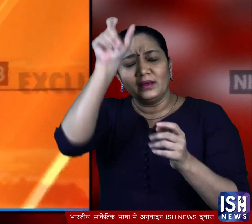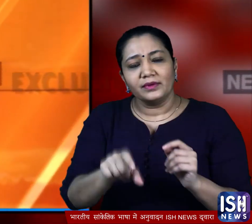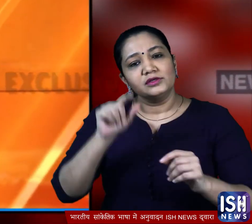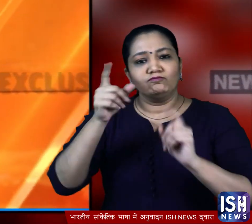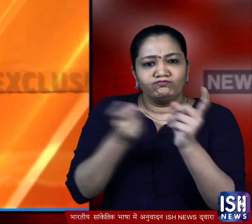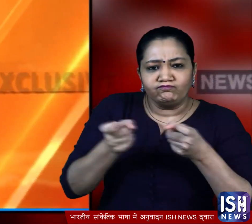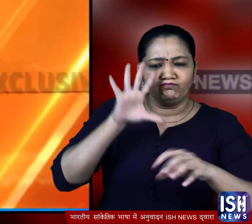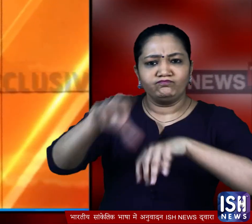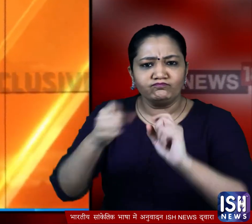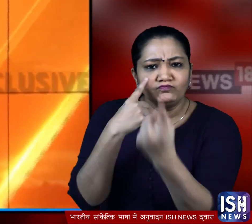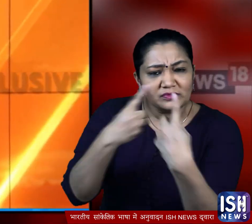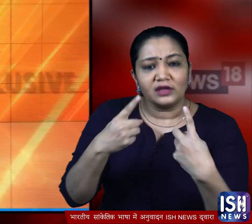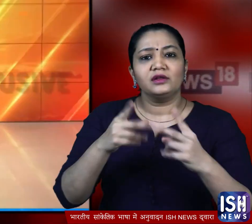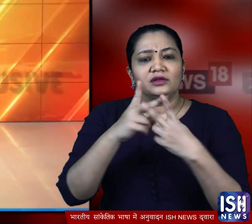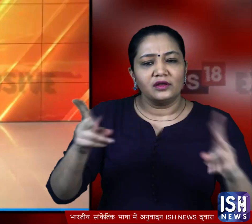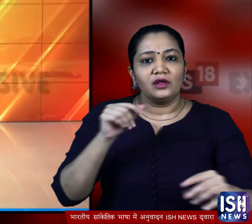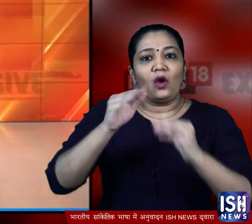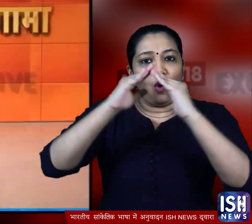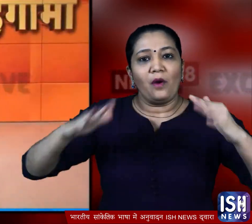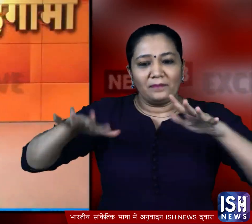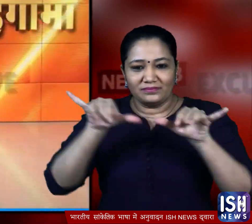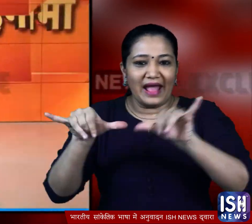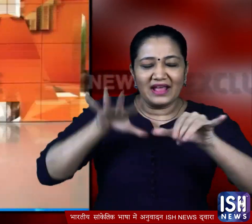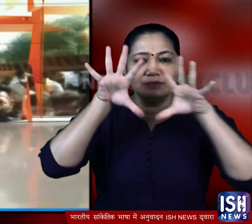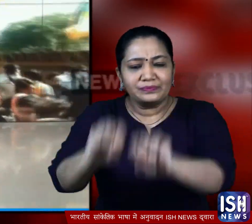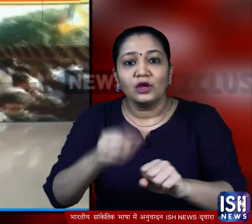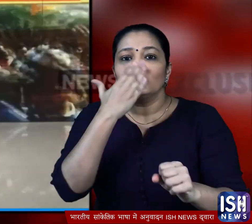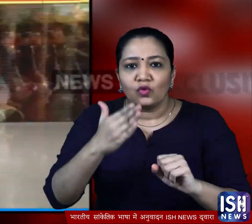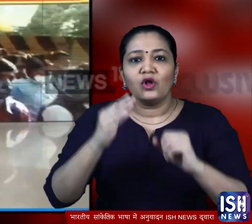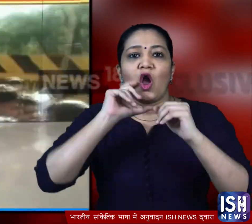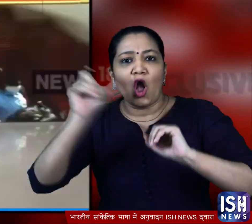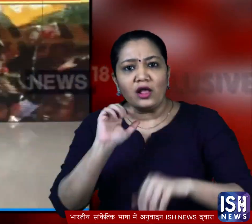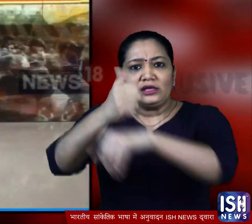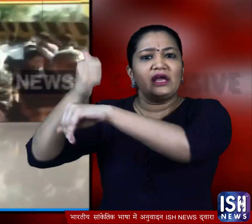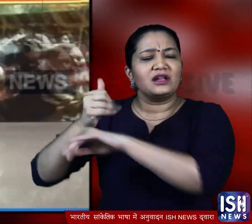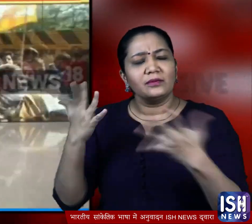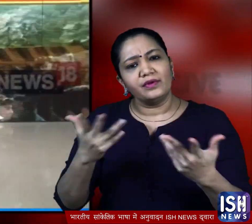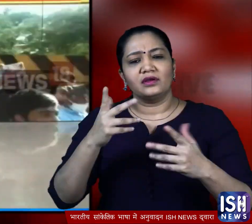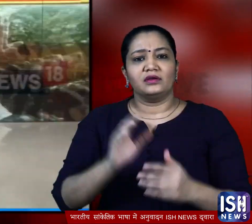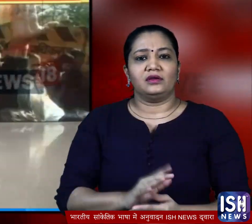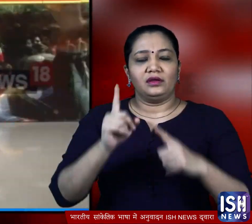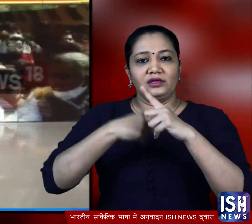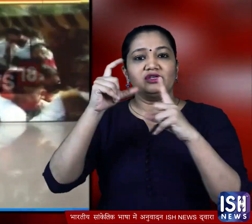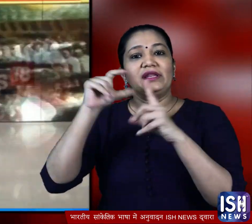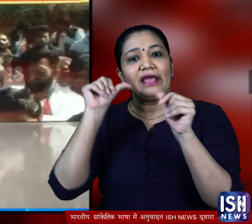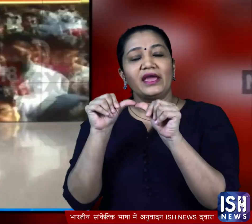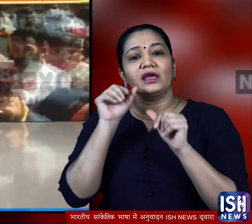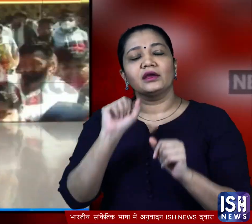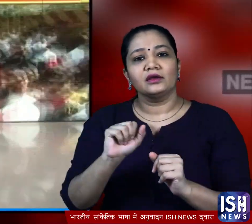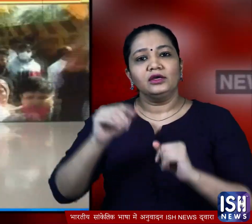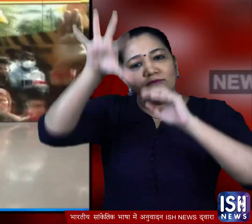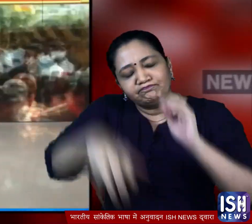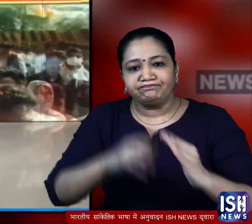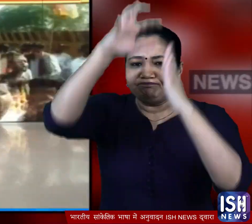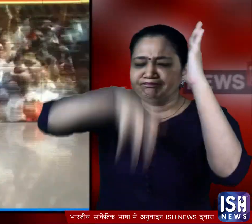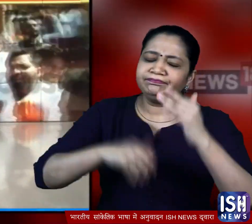पर प्रशासन ने कार्रवाई शुरू कर दी। उस पर सरकारी जमीन पर कब्जा कर स्कूल और कॉलेज बनाने का आरोप था, जिन्हें जेडीए यानी जयपुर डेवलपमेंट अथॉरिटी